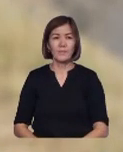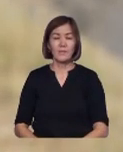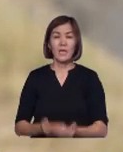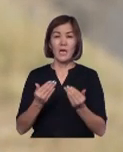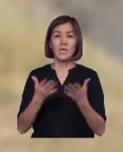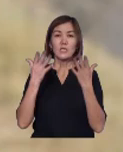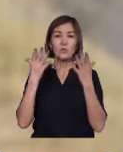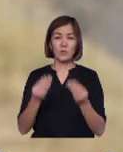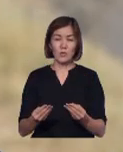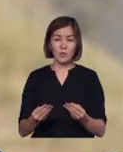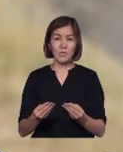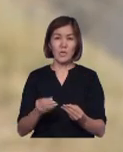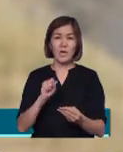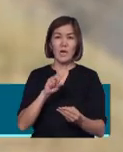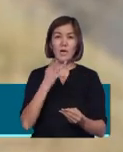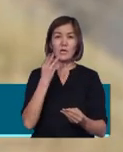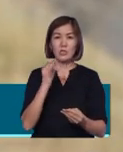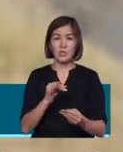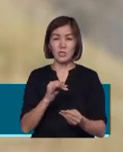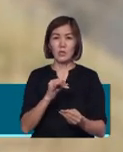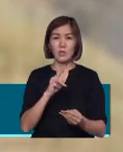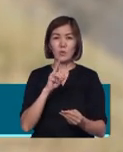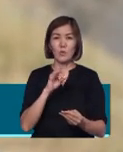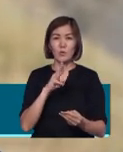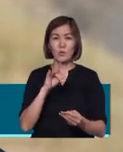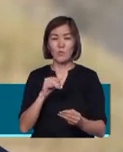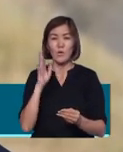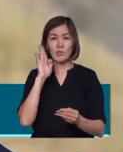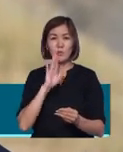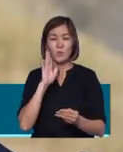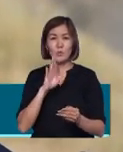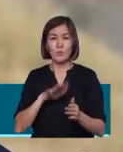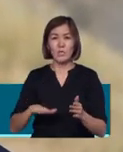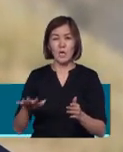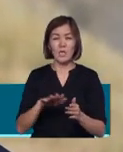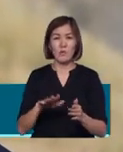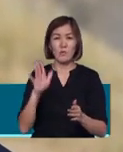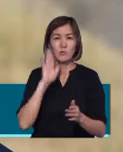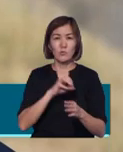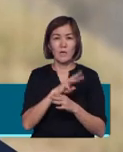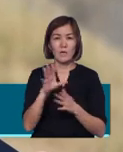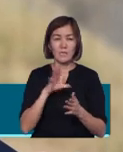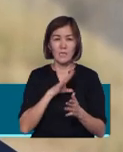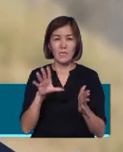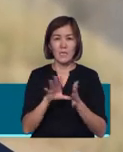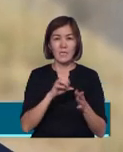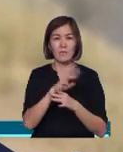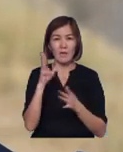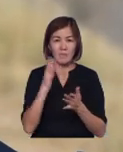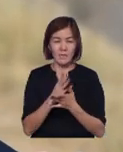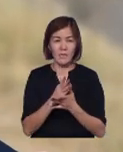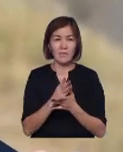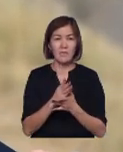Қазіргі таңда Ақшиек, Көктұма жағалауындағы демалыс орындарының барлығы сумен қамтылған, электр желісімен қамтылған. Дегенмен